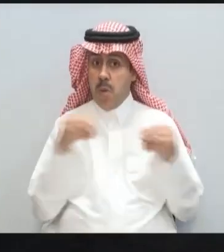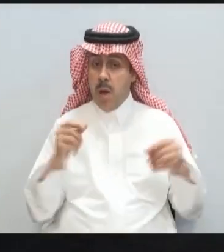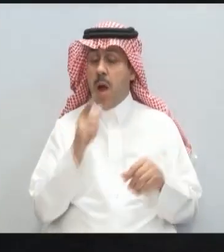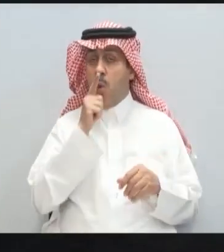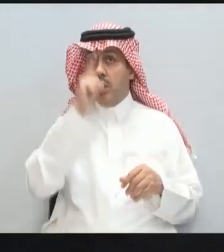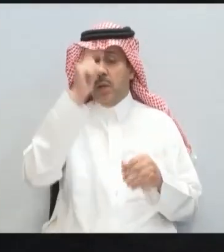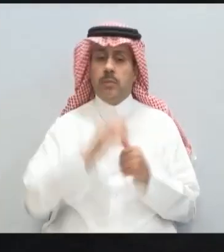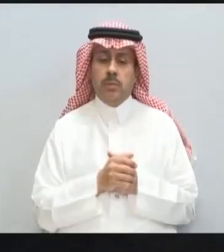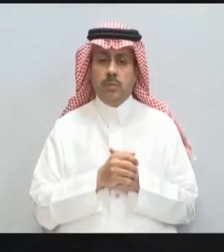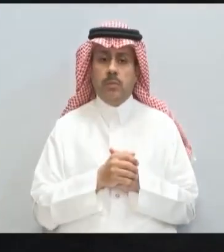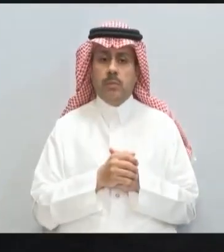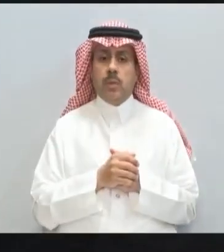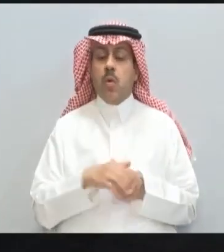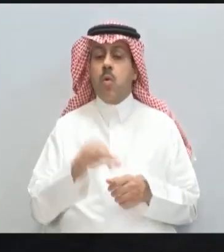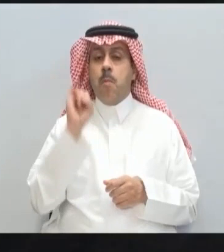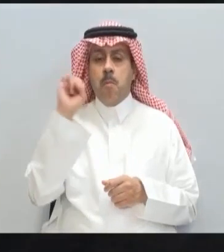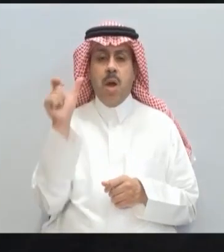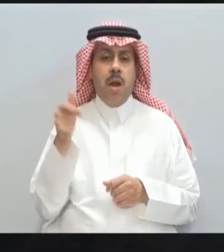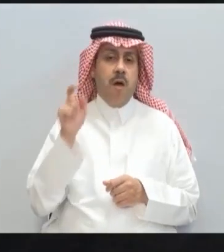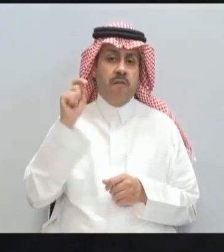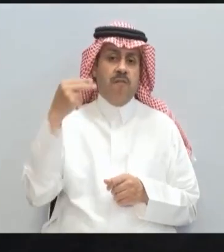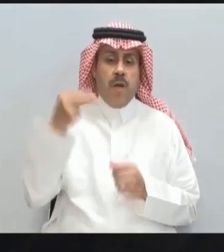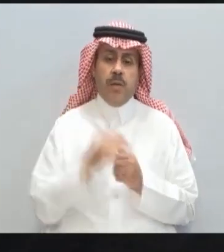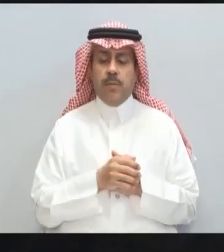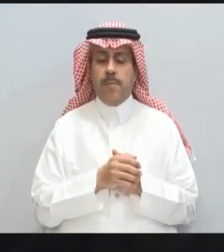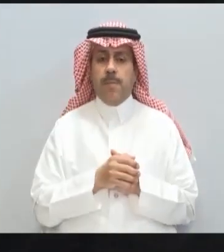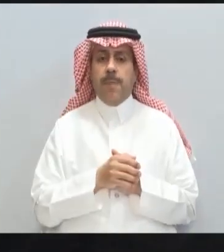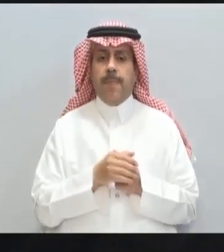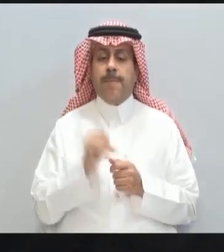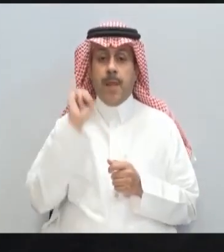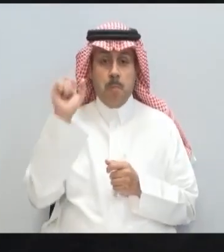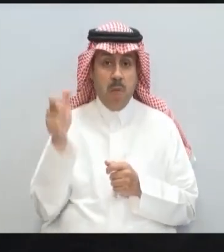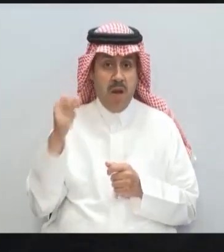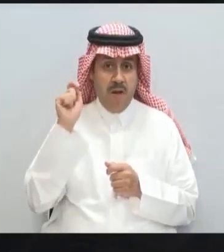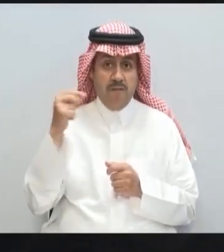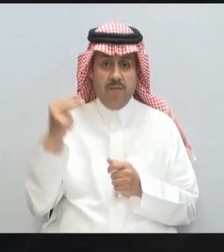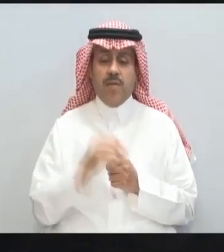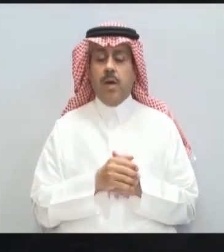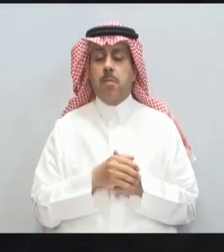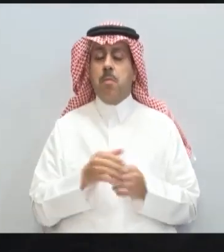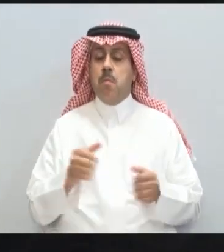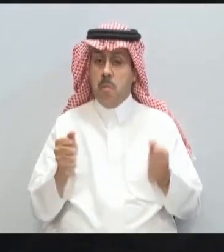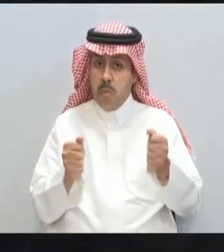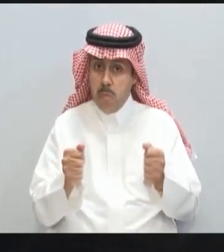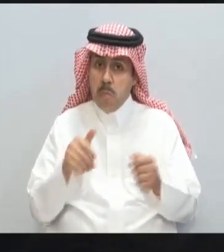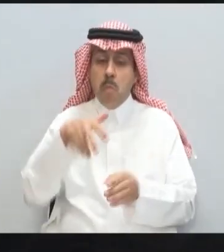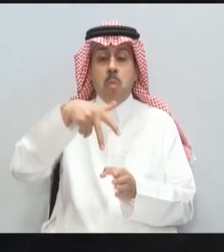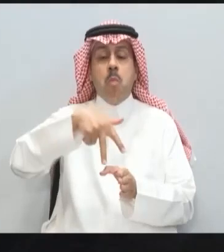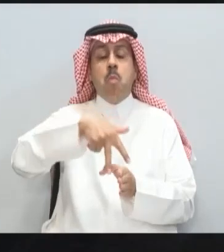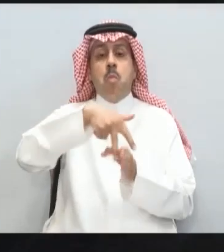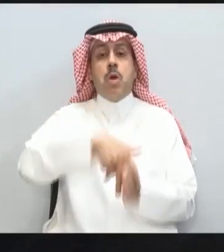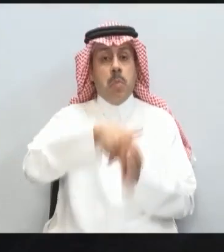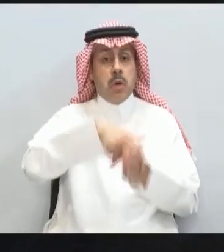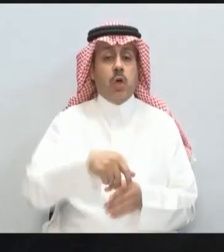تعالى ومنافع لكم فيها دفء ومنافع المنافع اي من مركب ولبن